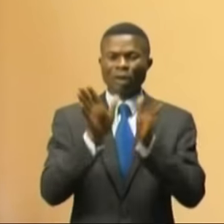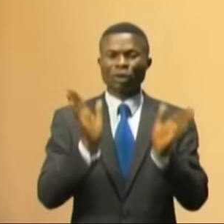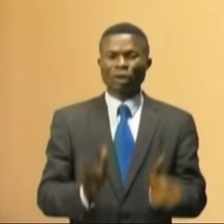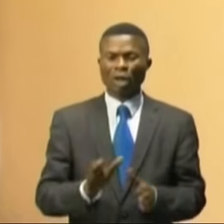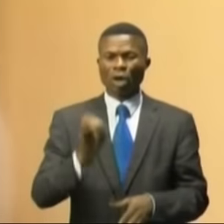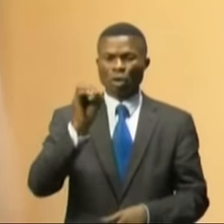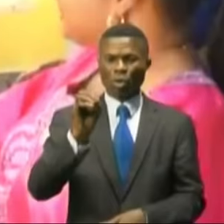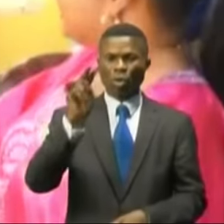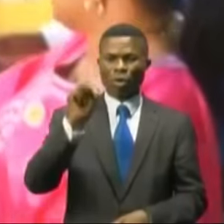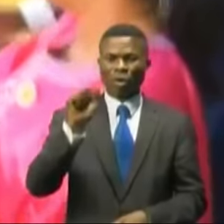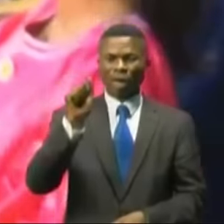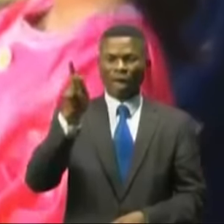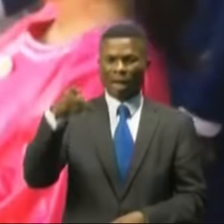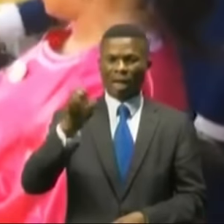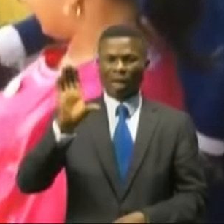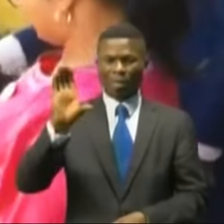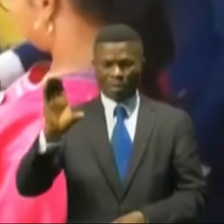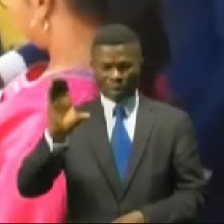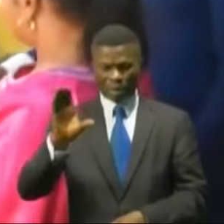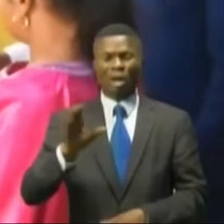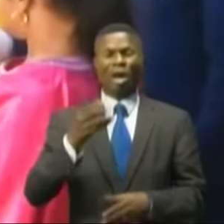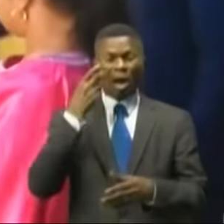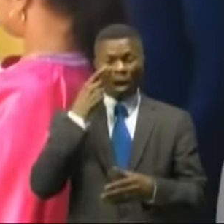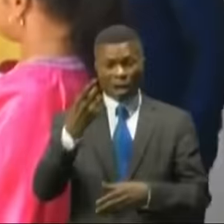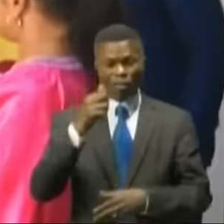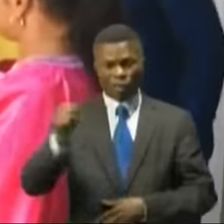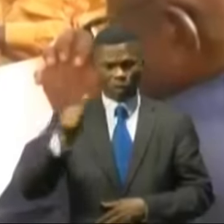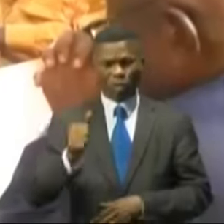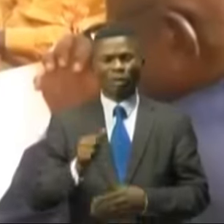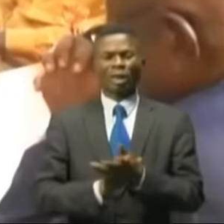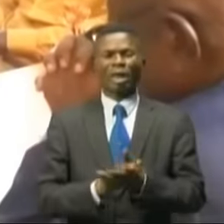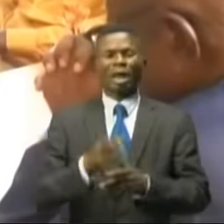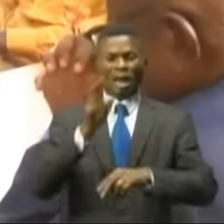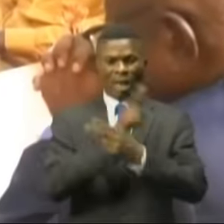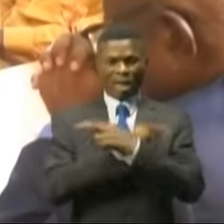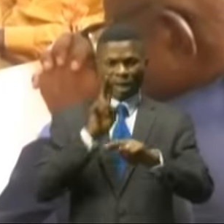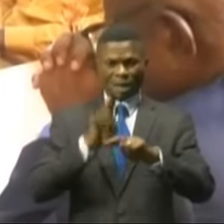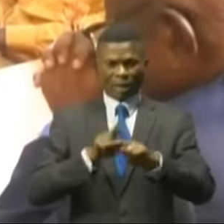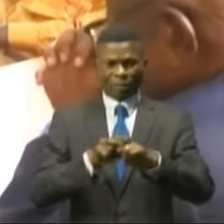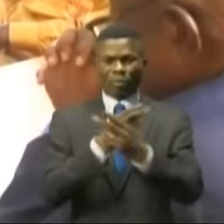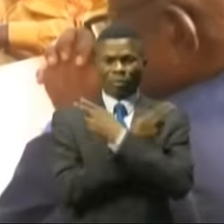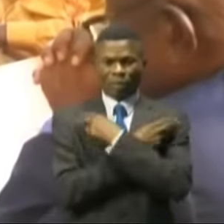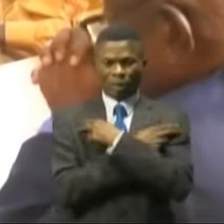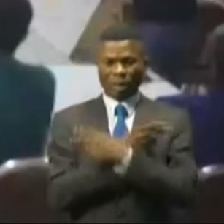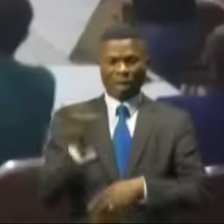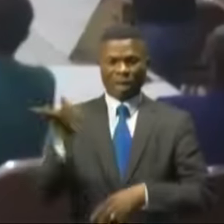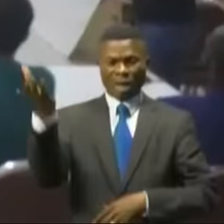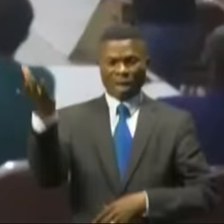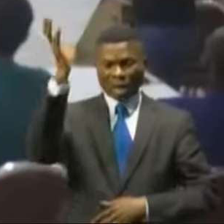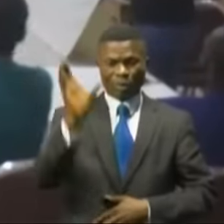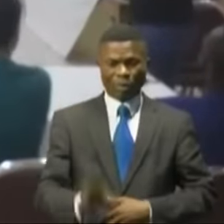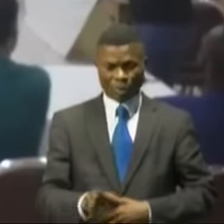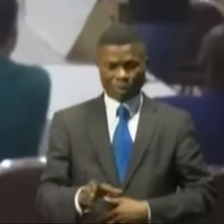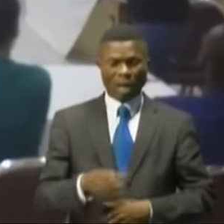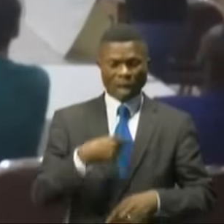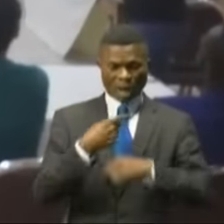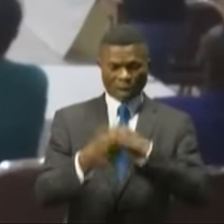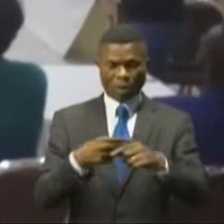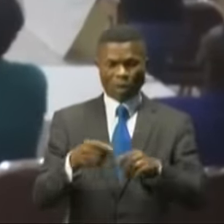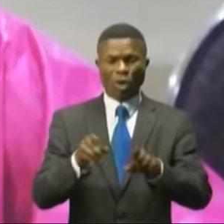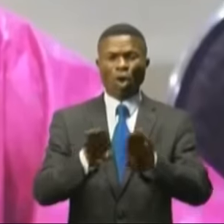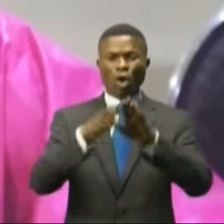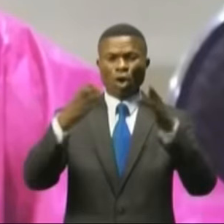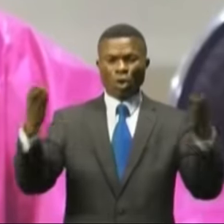Mimi Monga Numbi, a palpé cette réalité au cours de son récent séjour de travail dans la province du Congo central où elle a procédé au